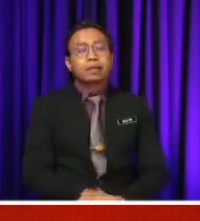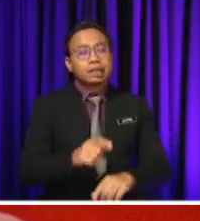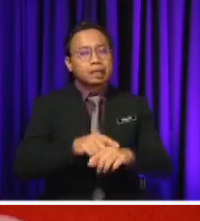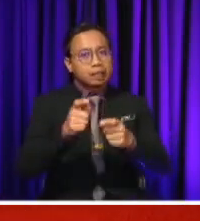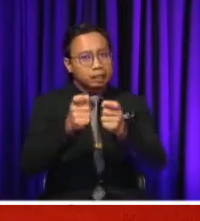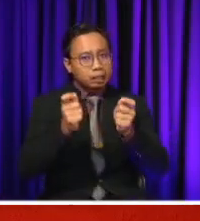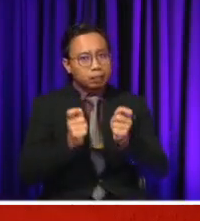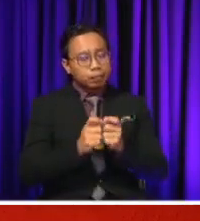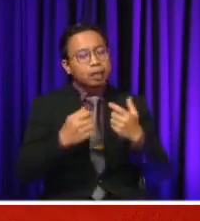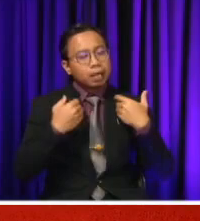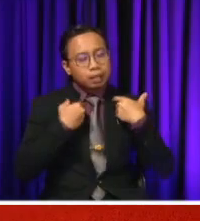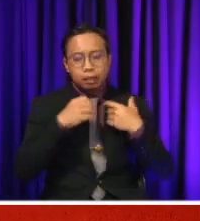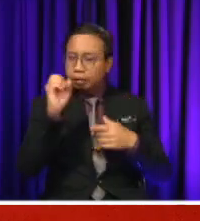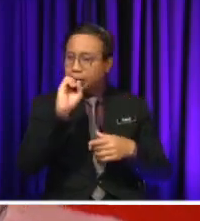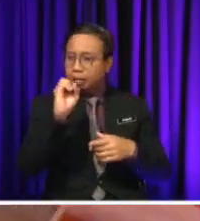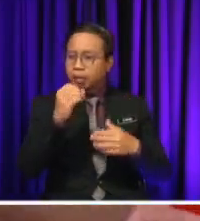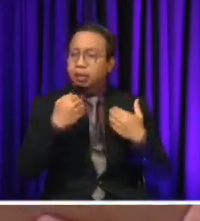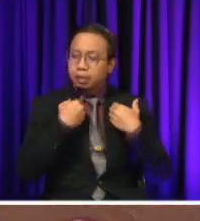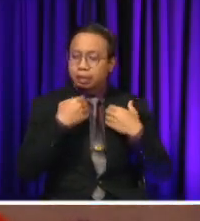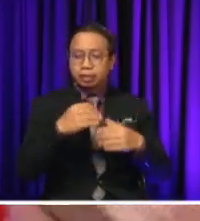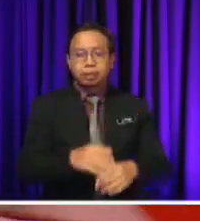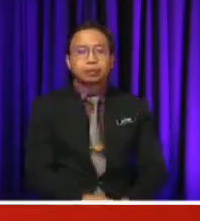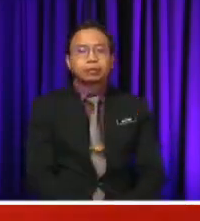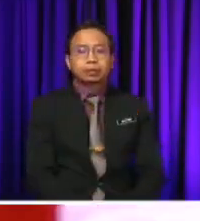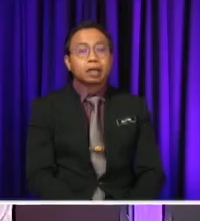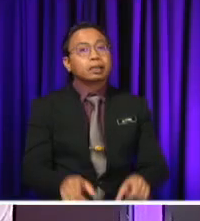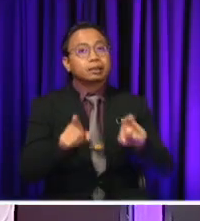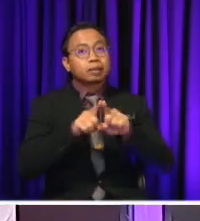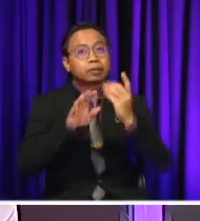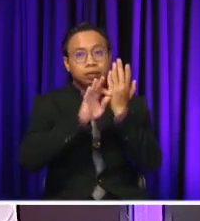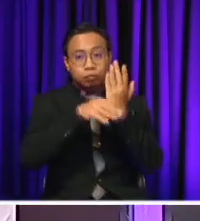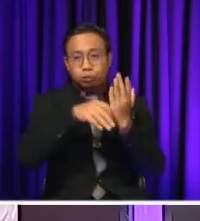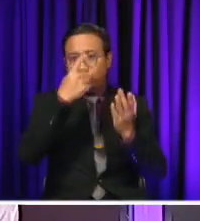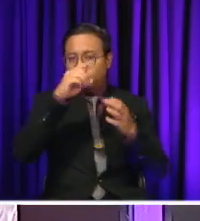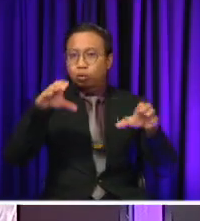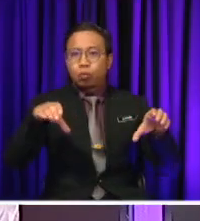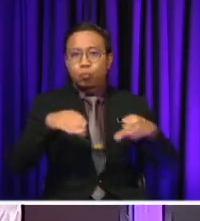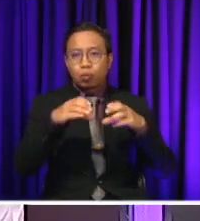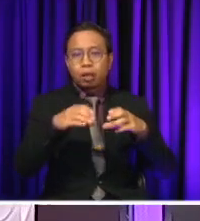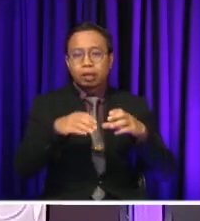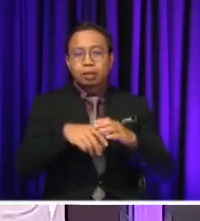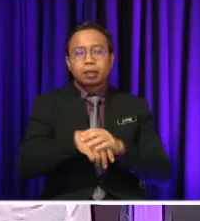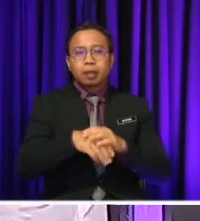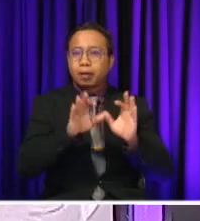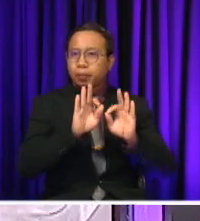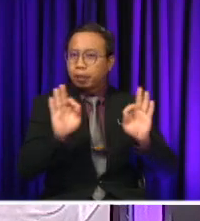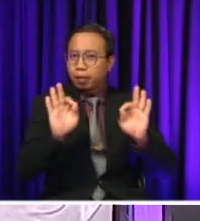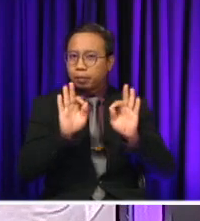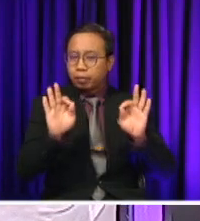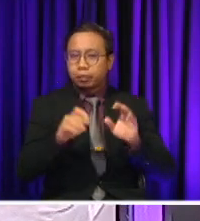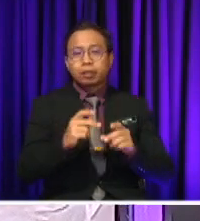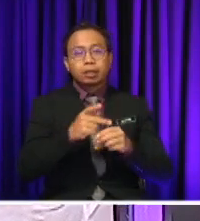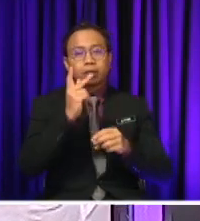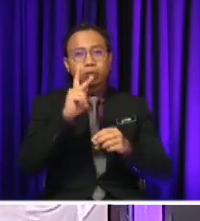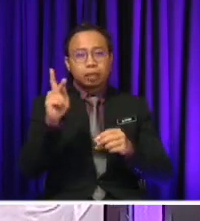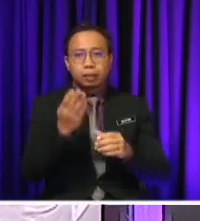di tengah-tengah dan dia sambal fungsi dia untuk buat perabot juga dan dia dikeluarkan